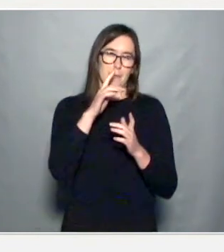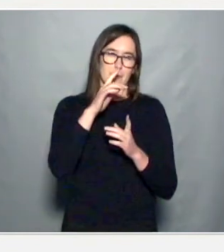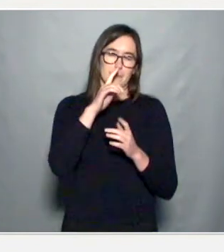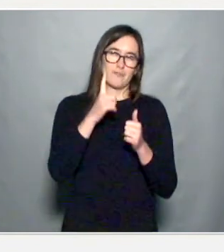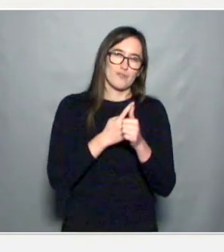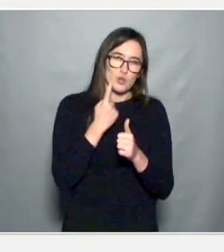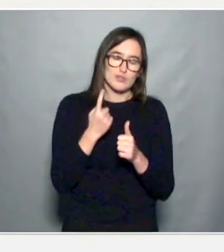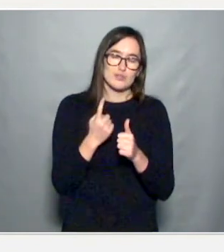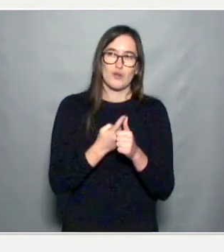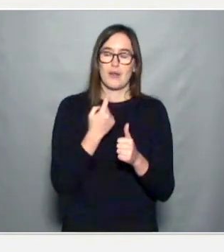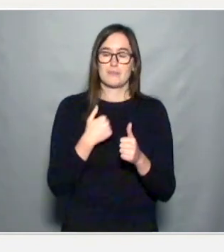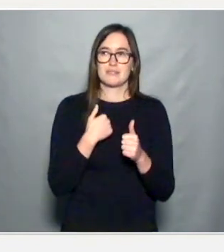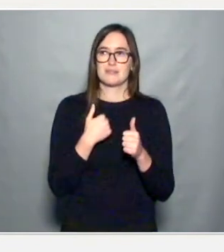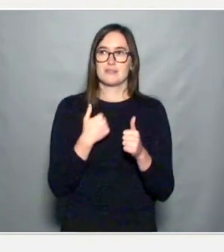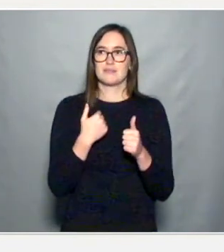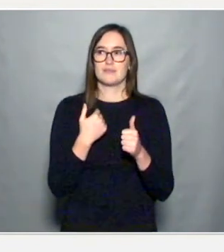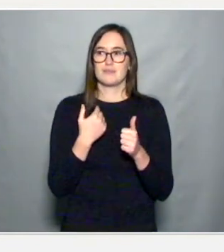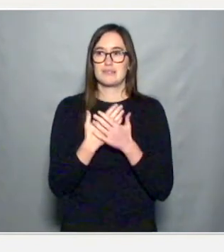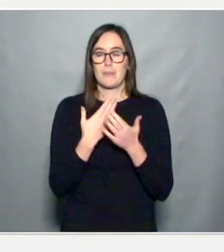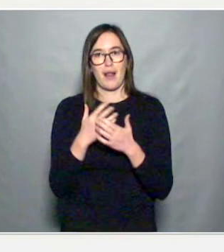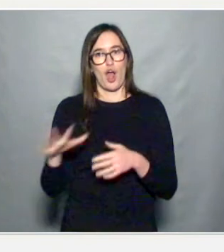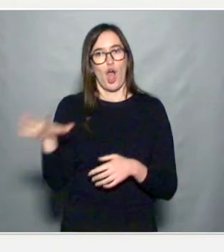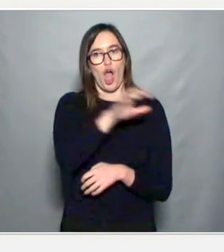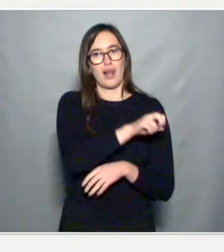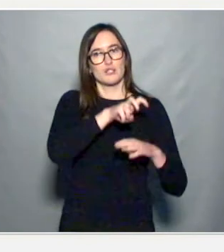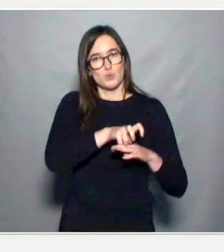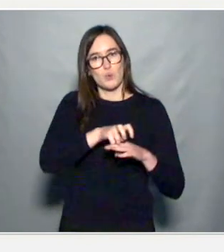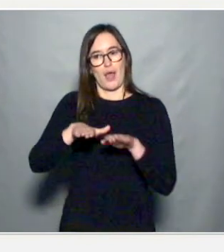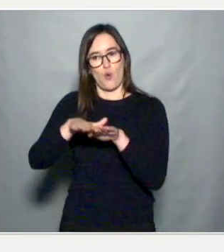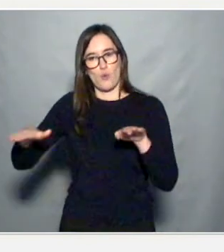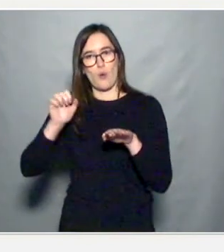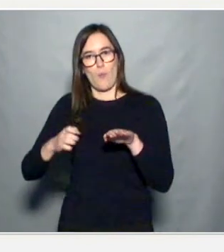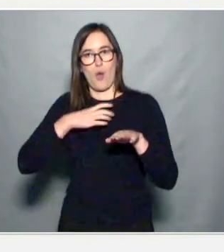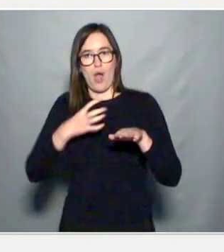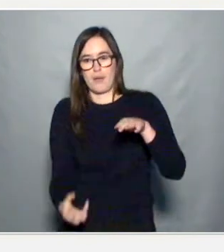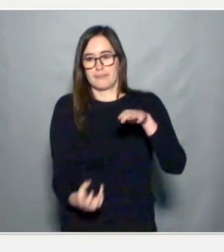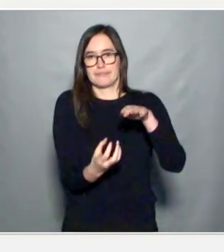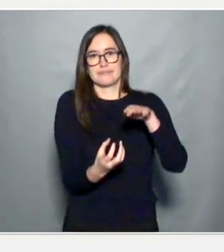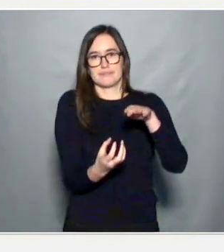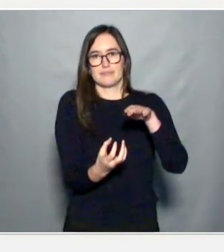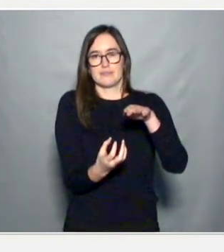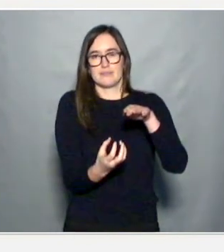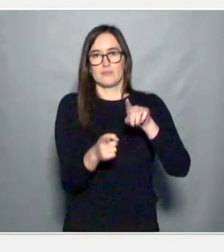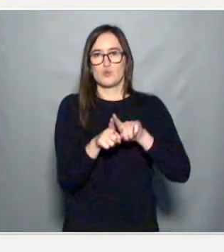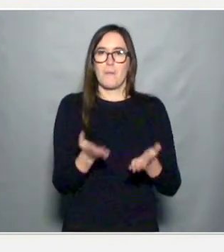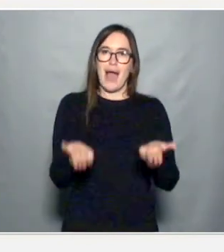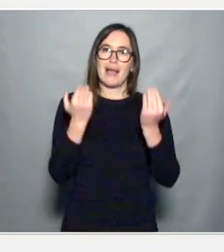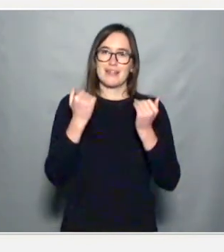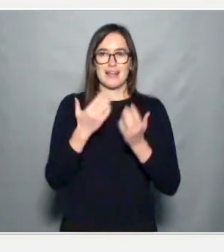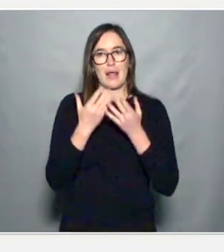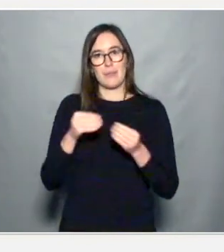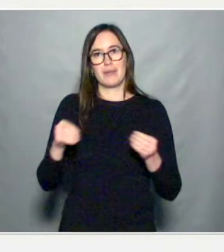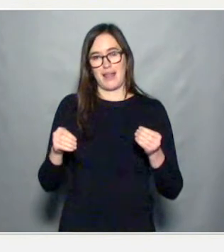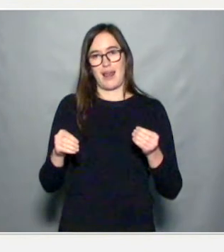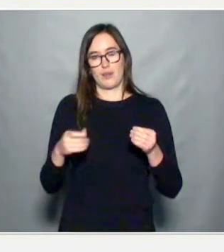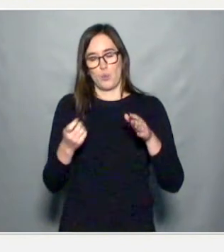att det här med att alla stolar och bord borde ha tassar under. Det är ett väldigt enkelt sätt att